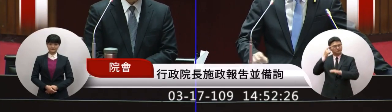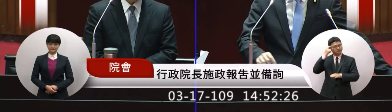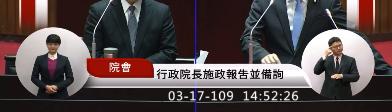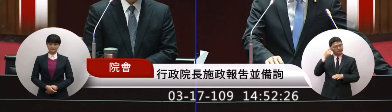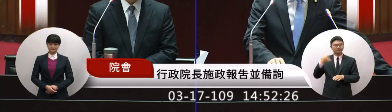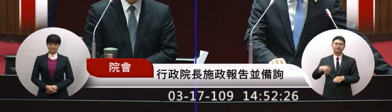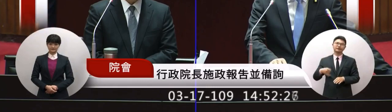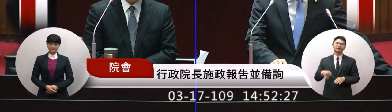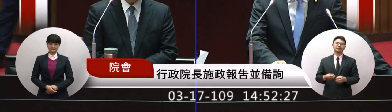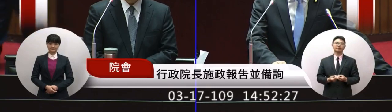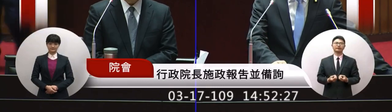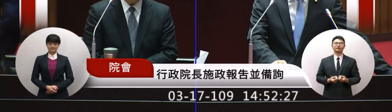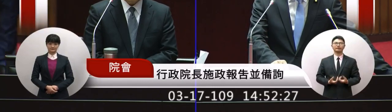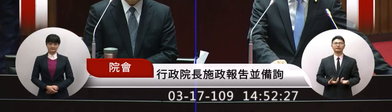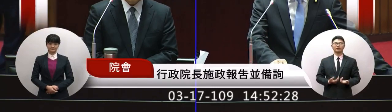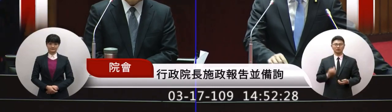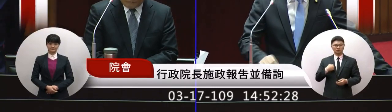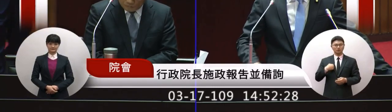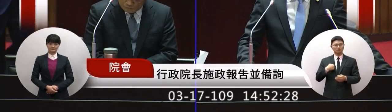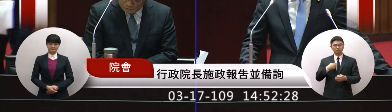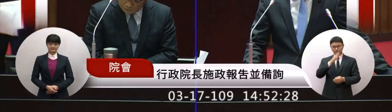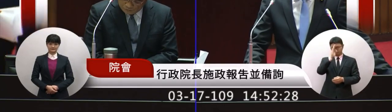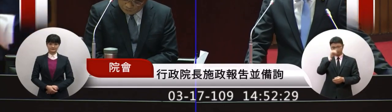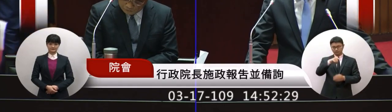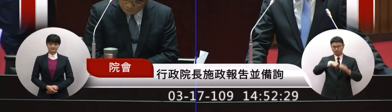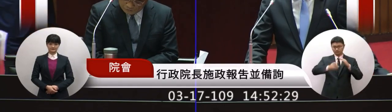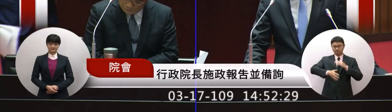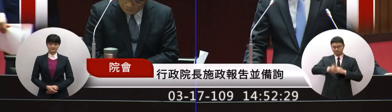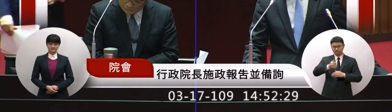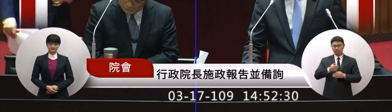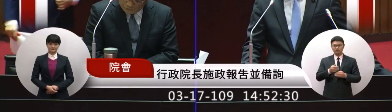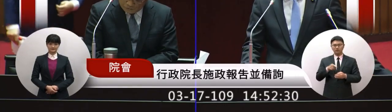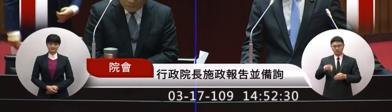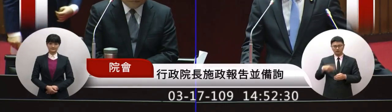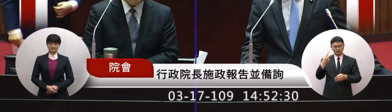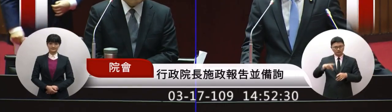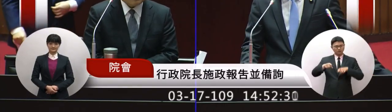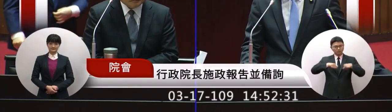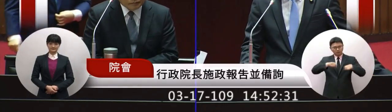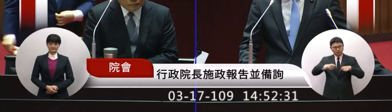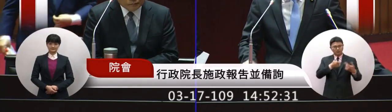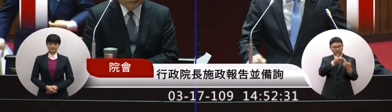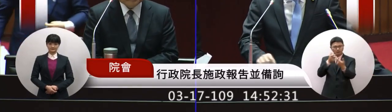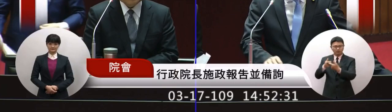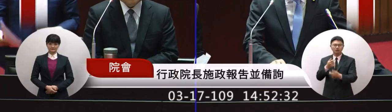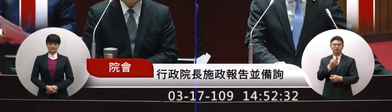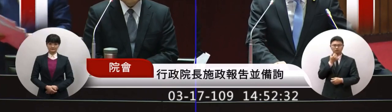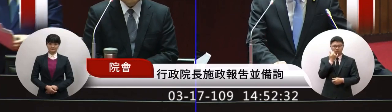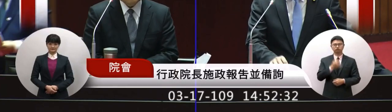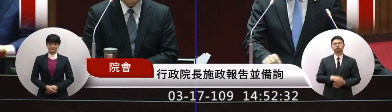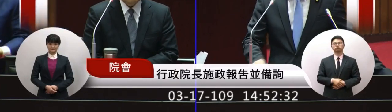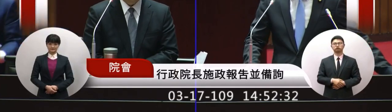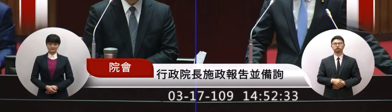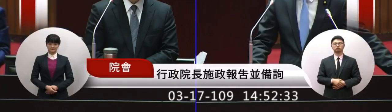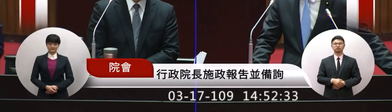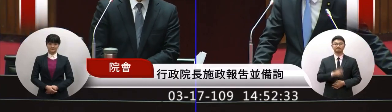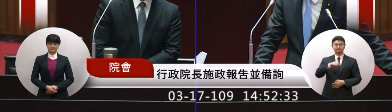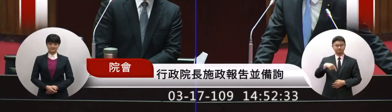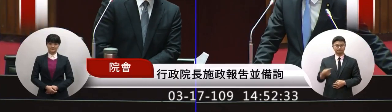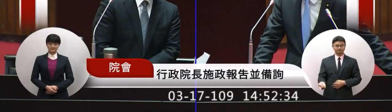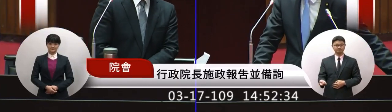所以这个部分也要请院长能够加强应变的方案。下一个我们来